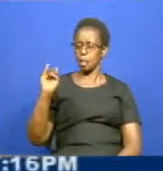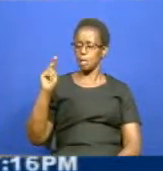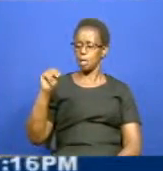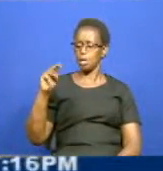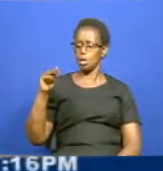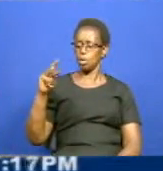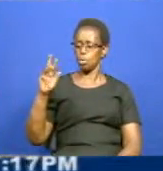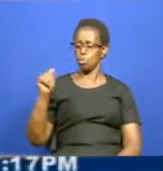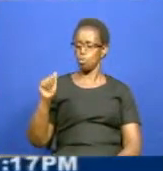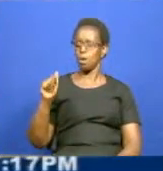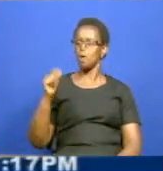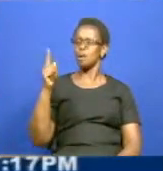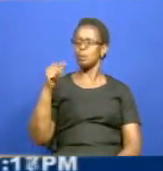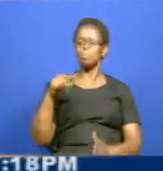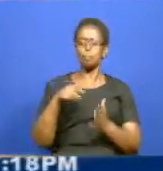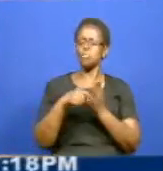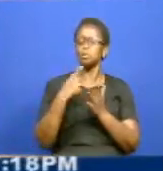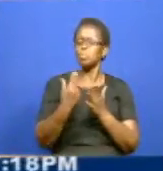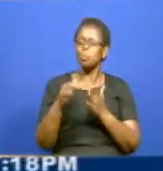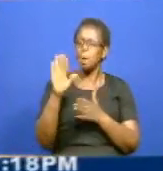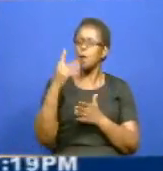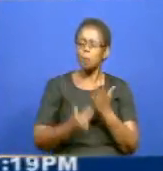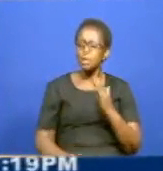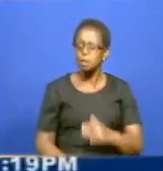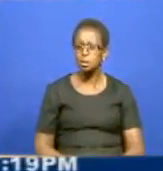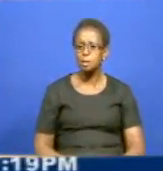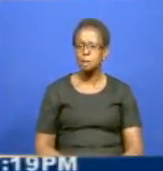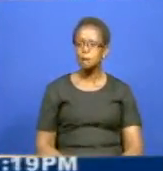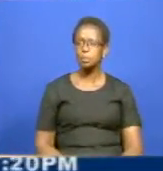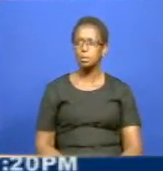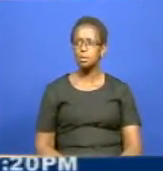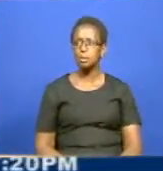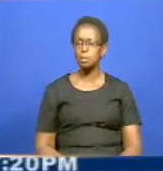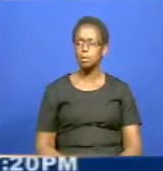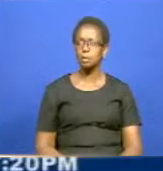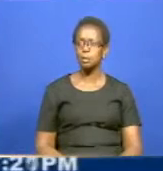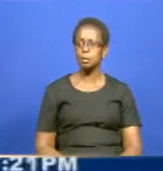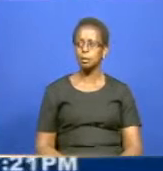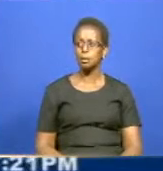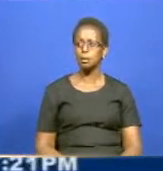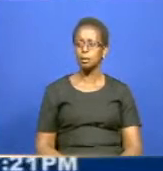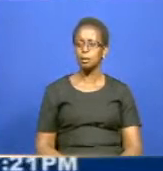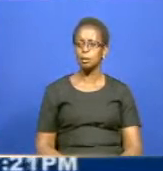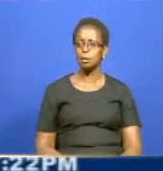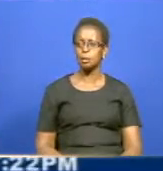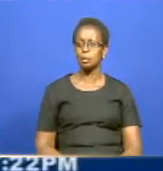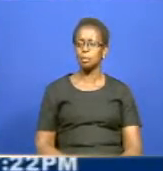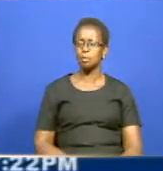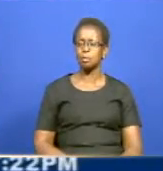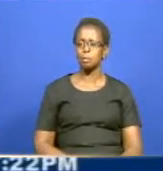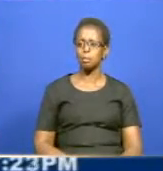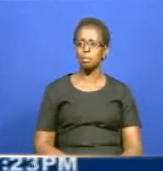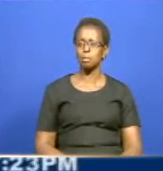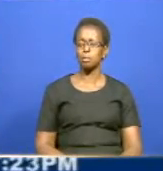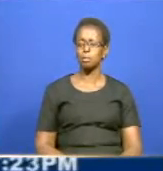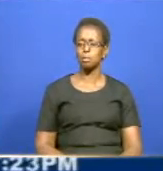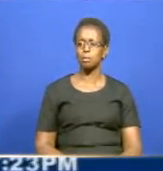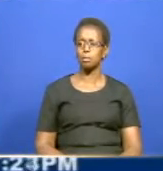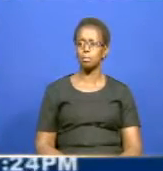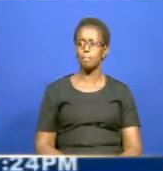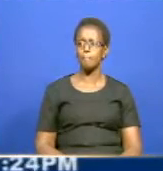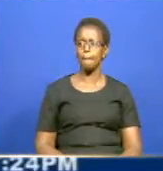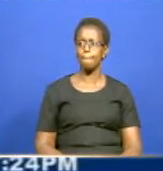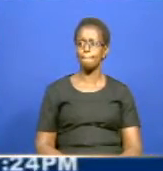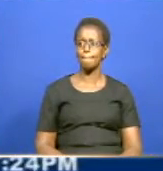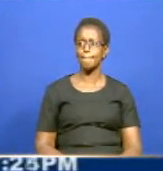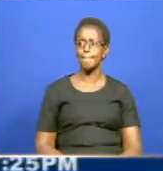Wewe Bwana Kinyua, kaa chini. Bwana Spika, nimempa Bwana Spika, mimi